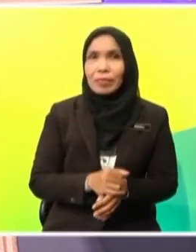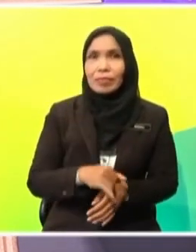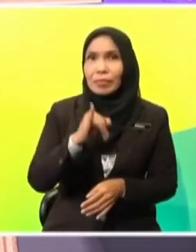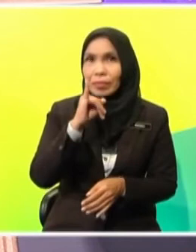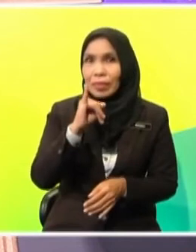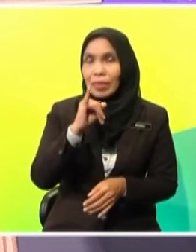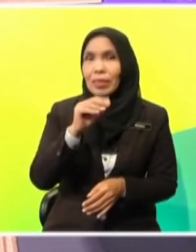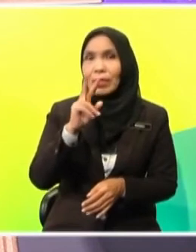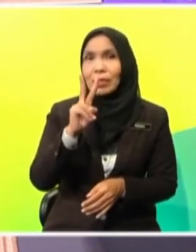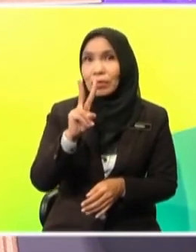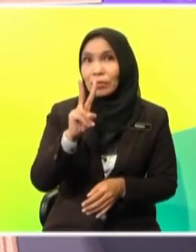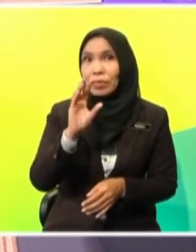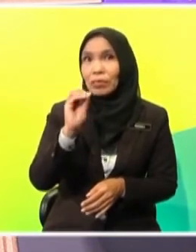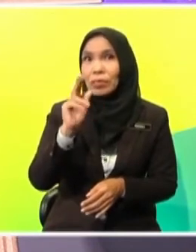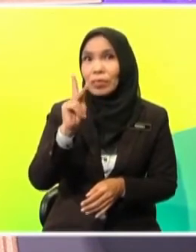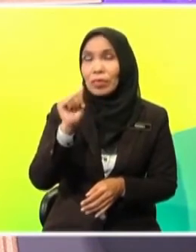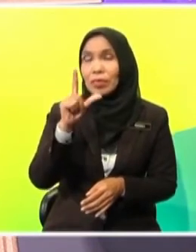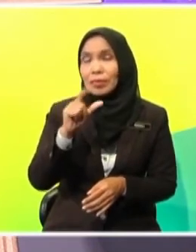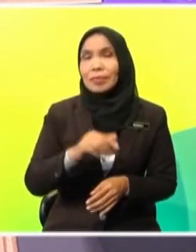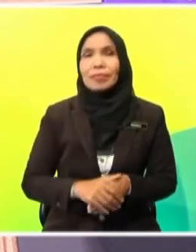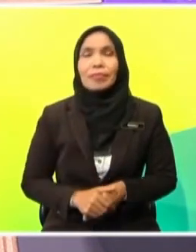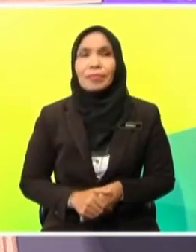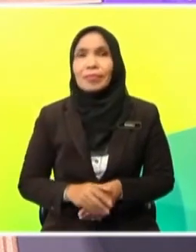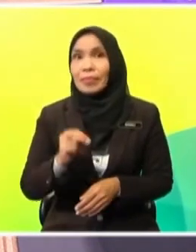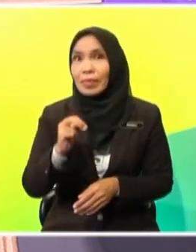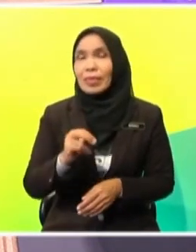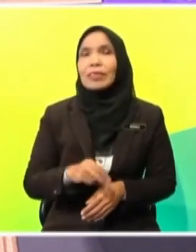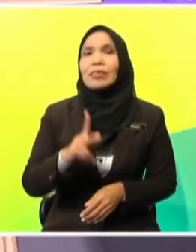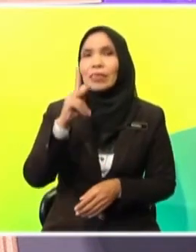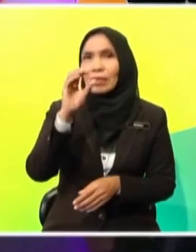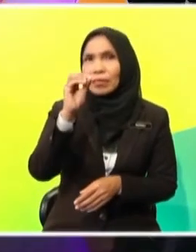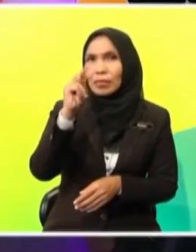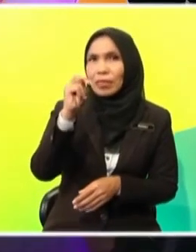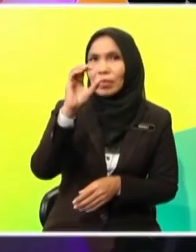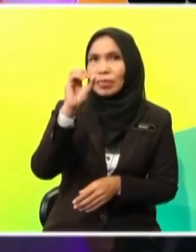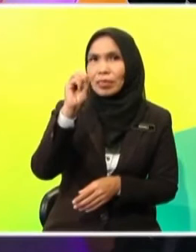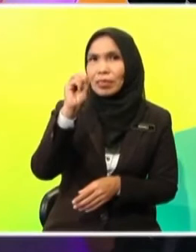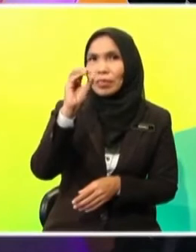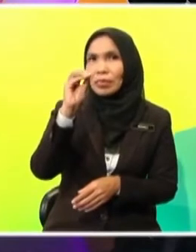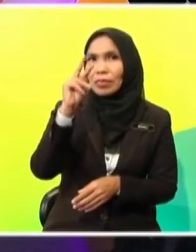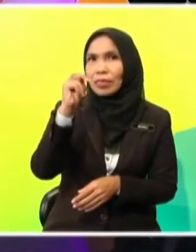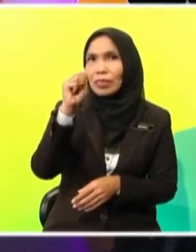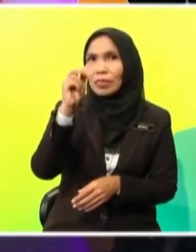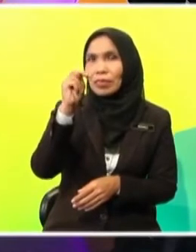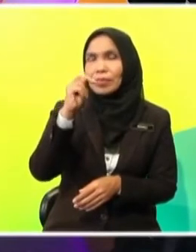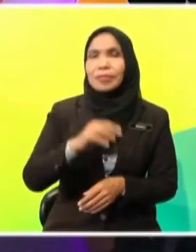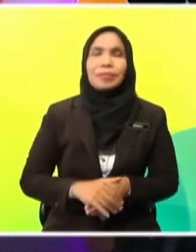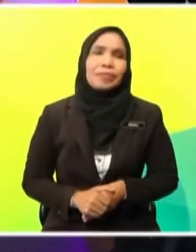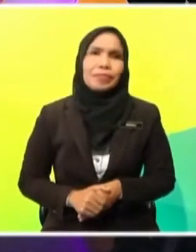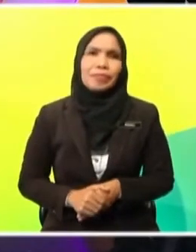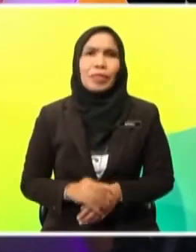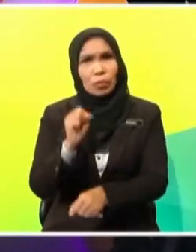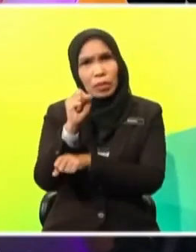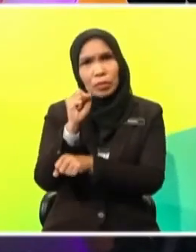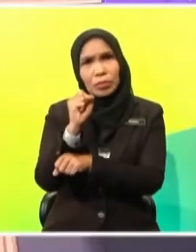adalah bokepjadul Saint adalah konsen kalau saya enak kartu batu itu kayu sebagai fokus dengan betul